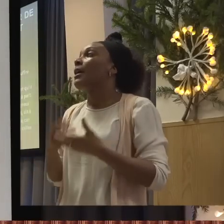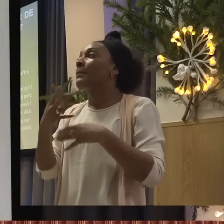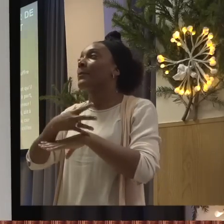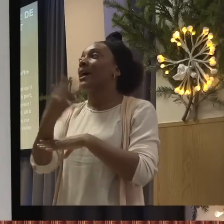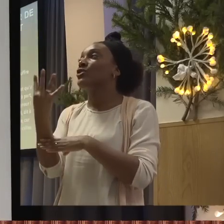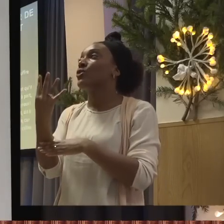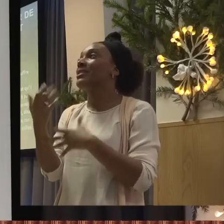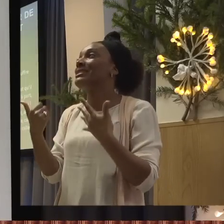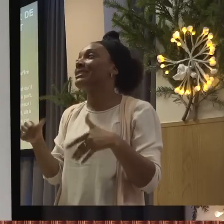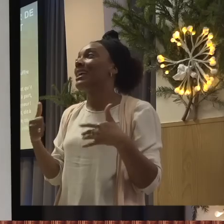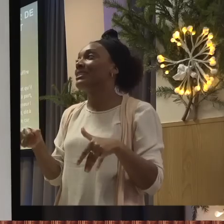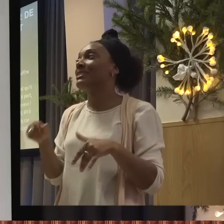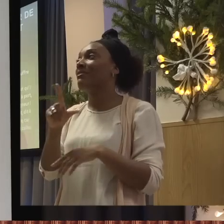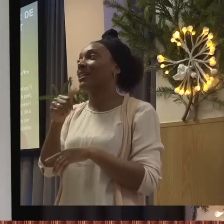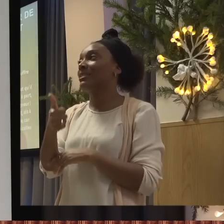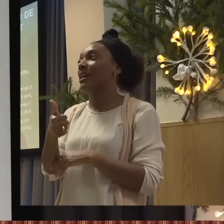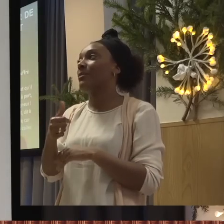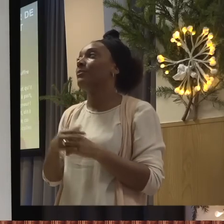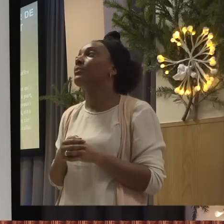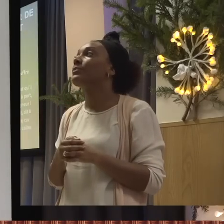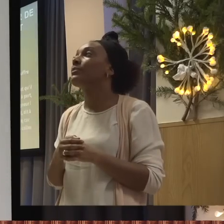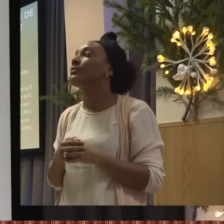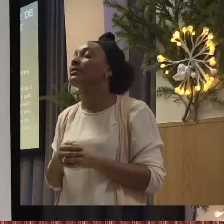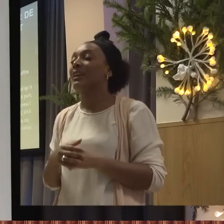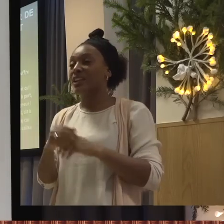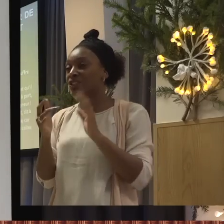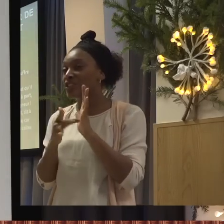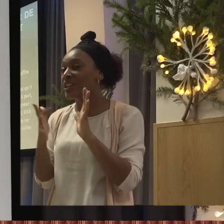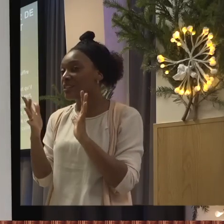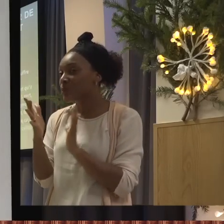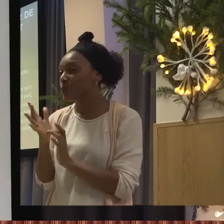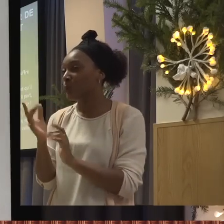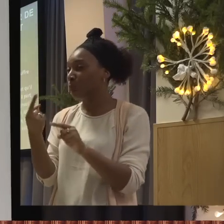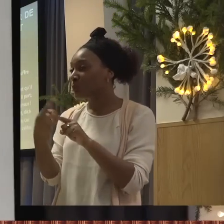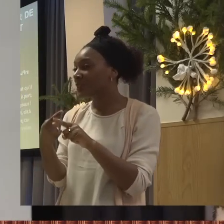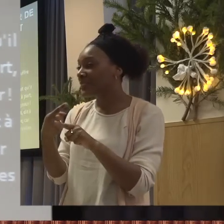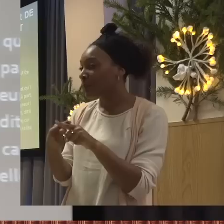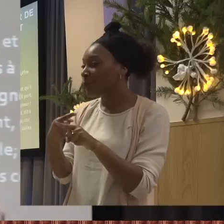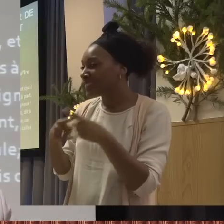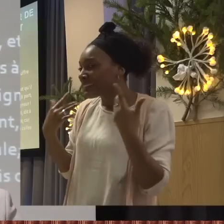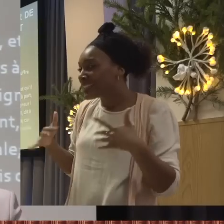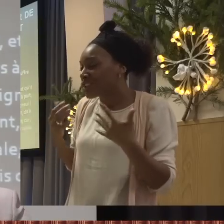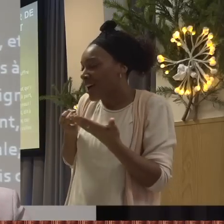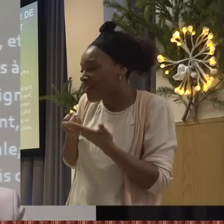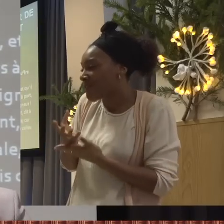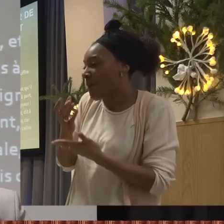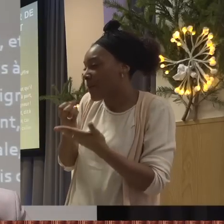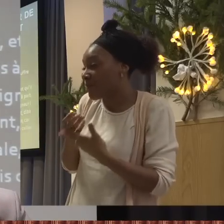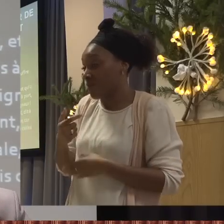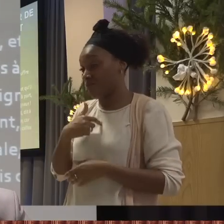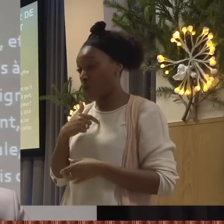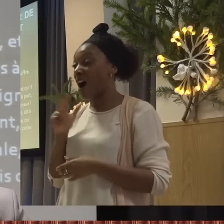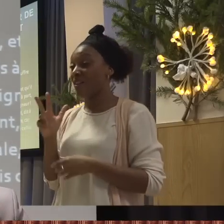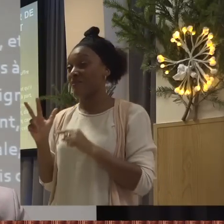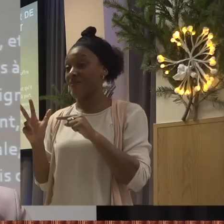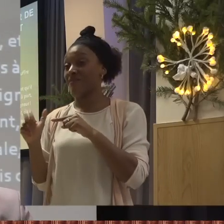faire connaître à ses disciples. Il commence à faire connaître à ses disciples qu'il fallait qu'il aille à Jérusalem, qu'il souffre